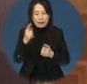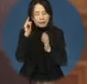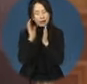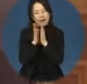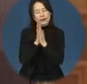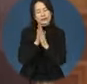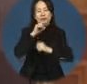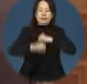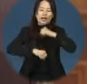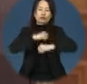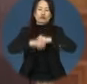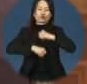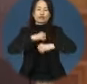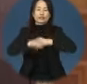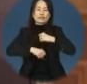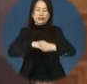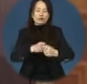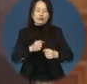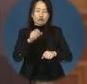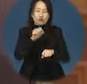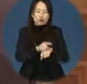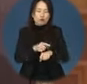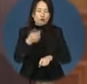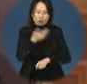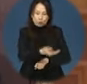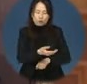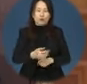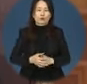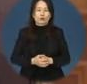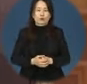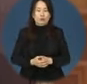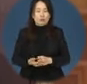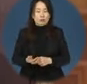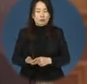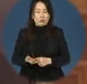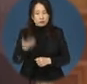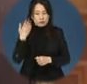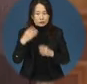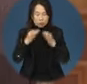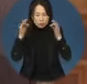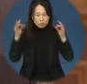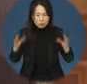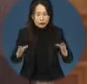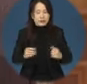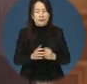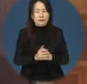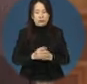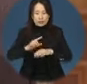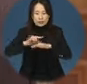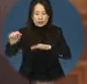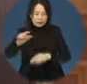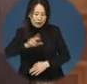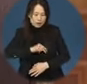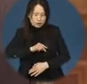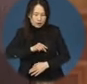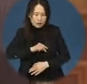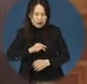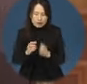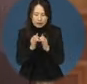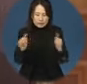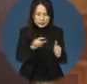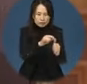필요하지 않게 살면서 자율성 중에 하나가 예 그동안은 지방의회가 고유한 인사권을 갖고 있지 않았습니다 아자